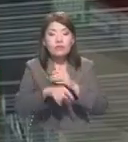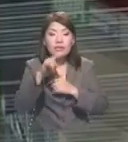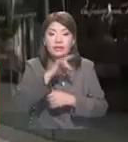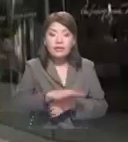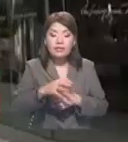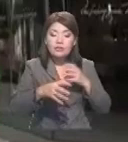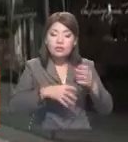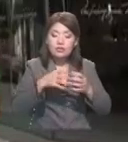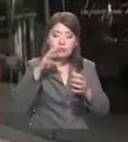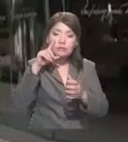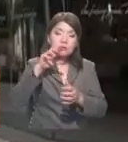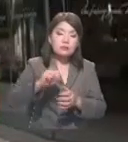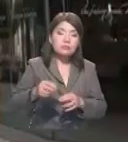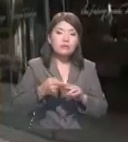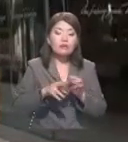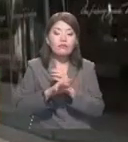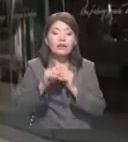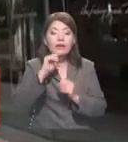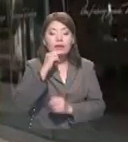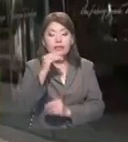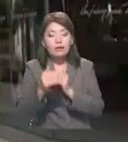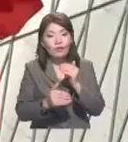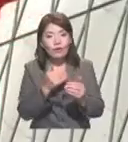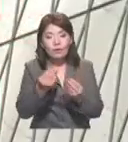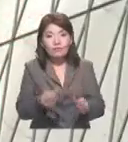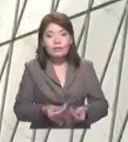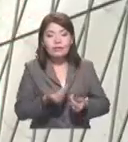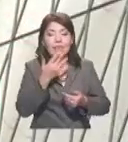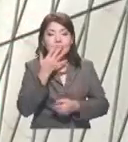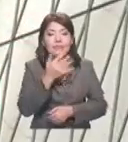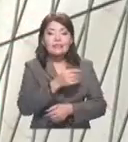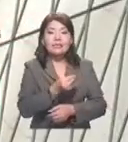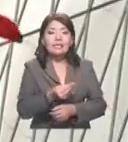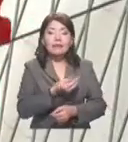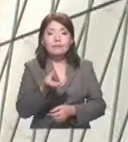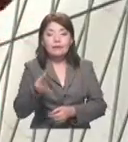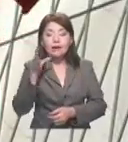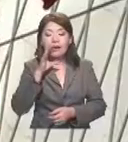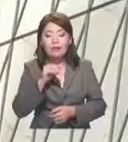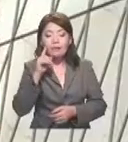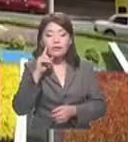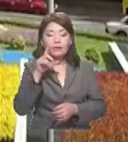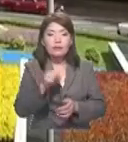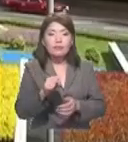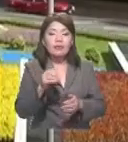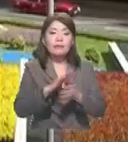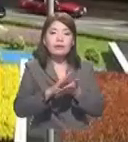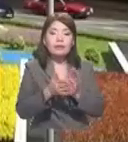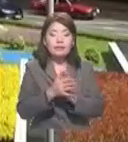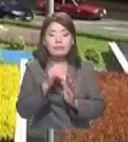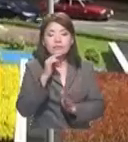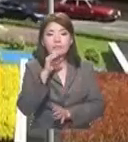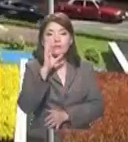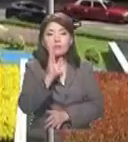за рубежом, поскольку они направлены на экономический рост и привлечение иностранных инвестиций. Конечно же, с оглядкой на геополитическую ситуацию, говорится в